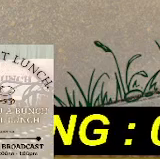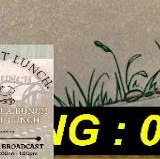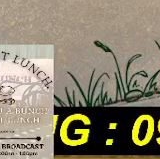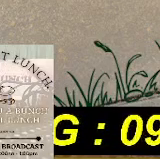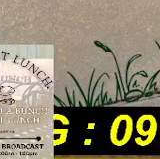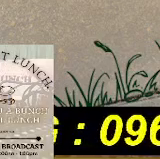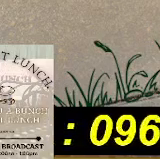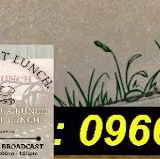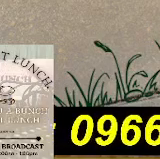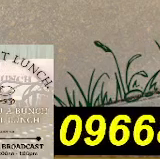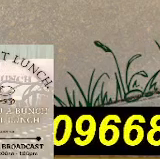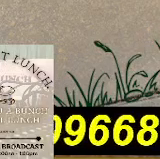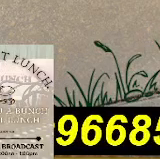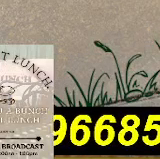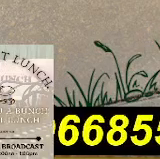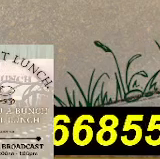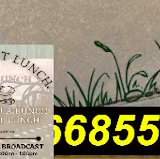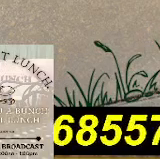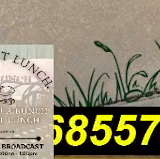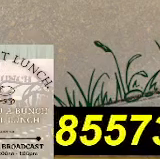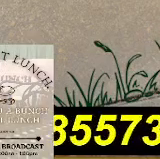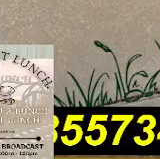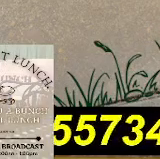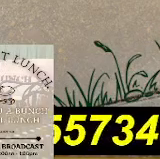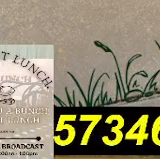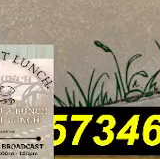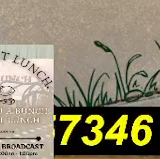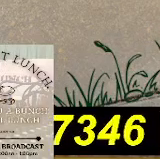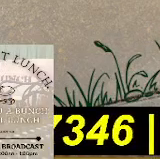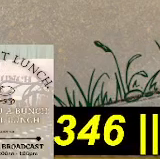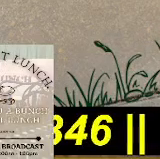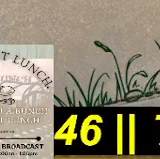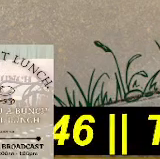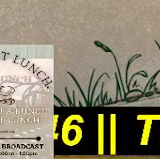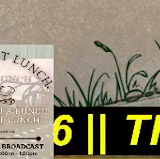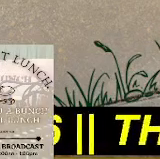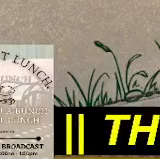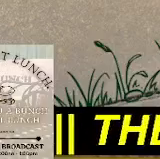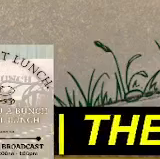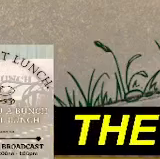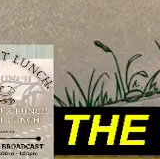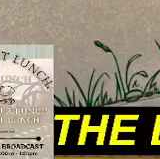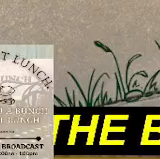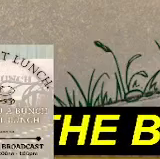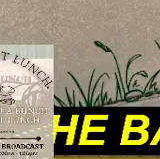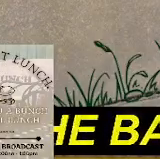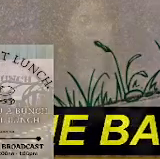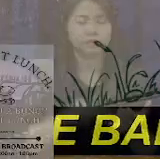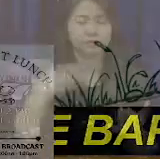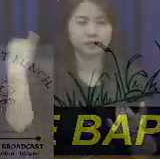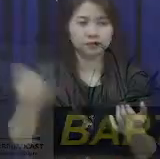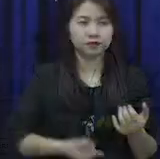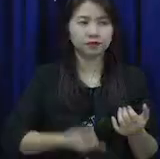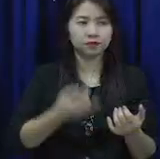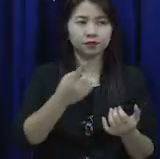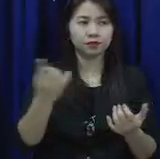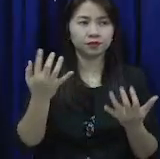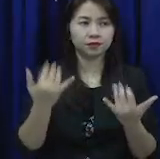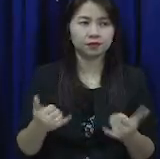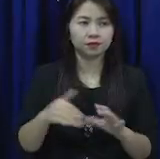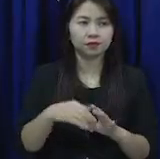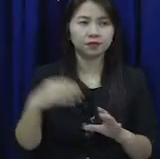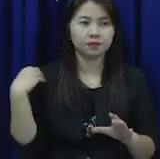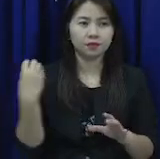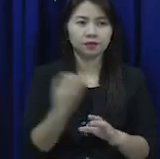mga nasa cbb alumni diyan kayo ay iniimbitahan sa darating na yan sa darating na recognition